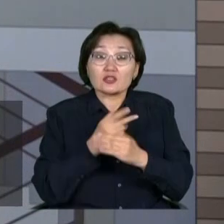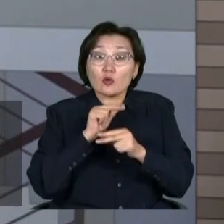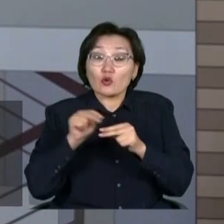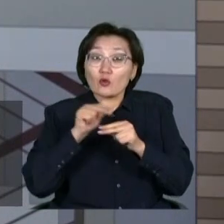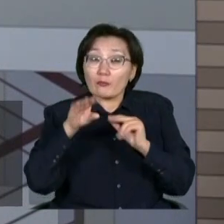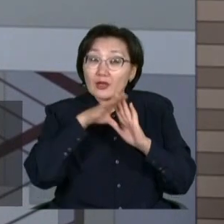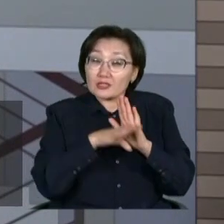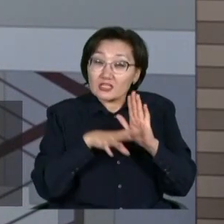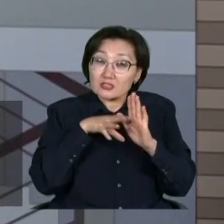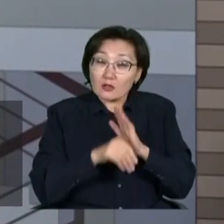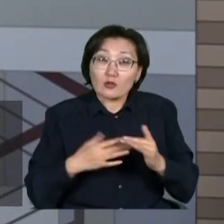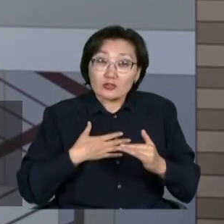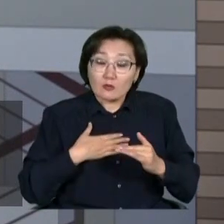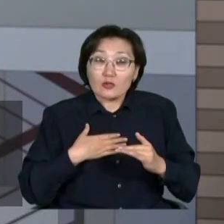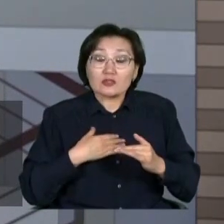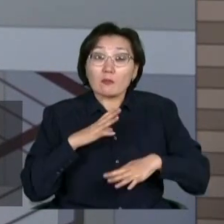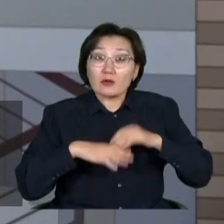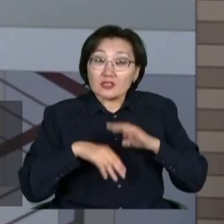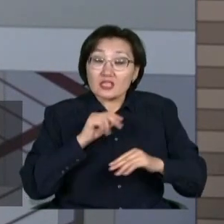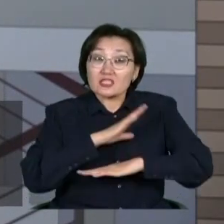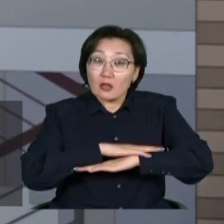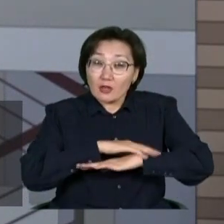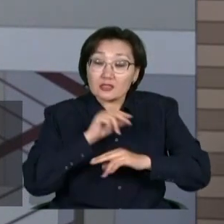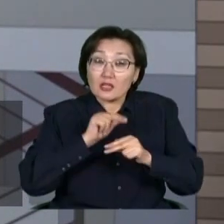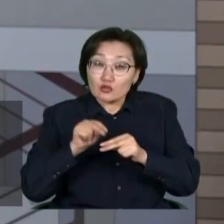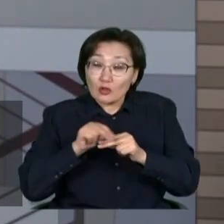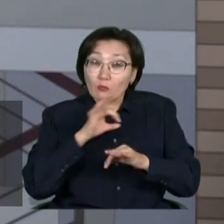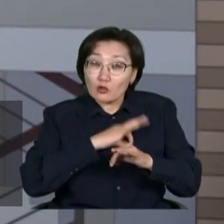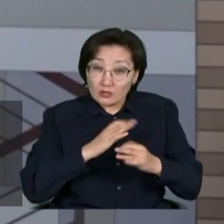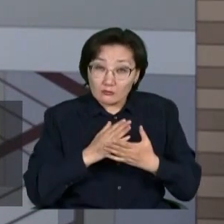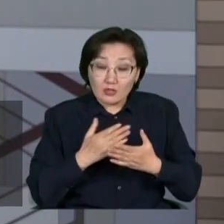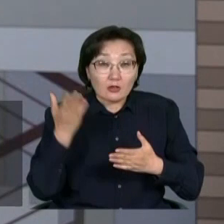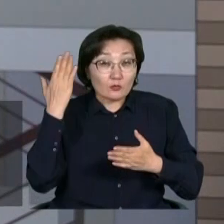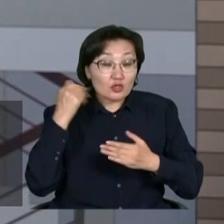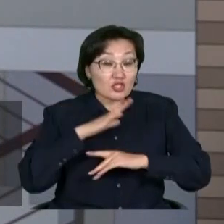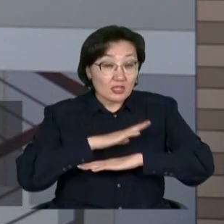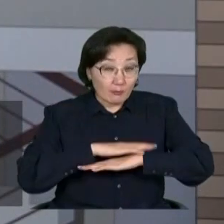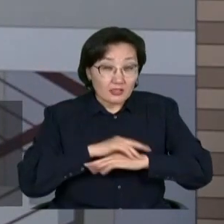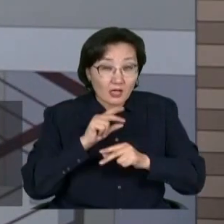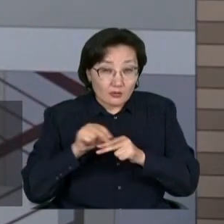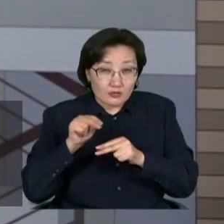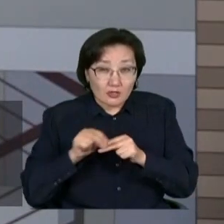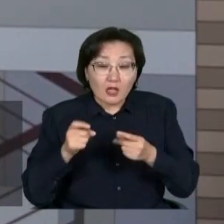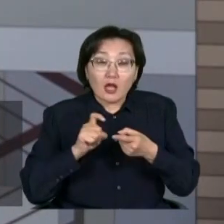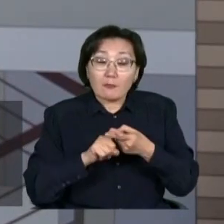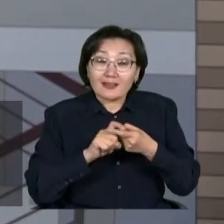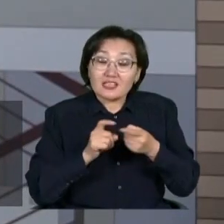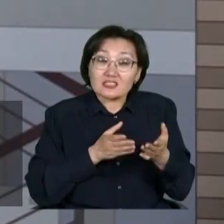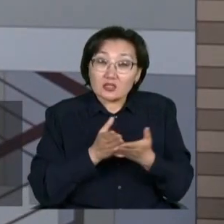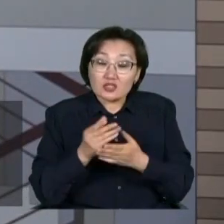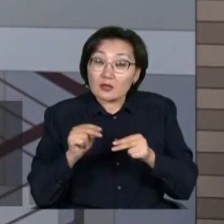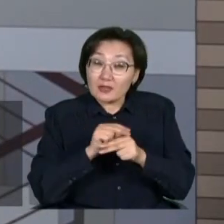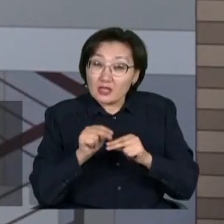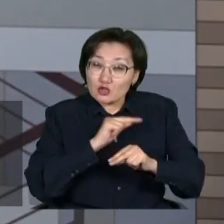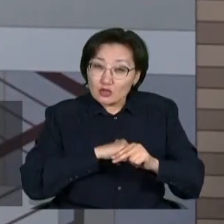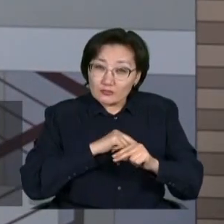енгізіп, өзіміздің өндірістік сабақта қолданып келеміз. Бұрында мысалы үшін өзіміздің сабақтарымызда байланыс саласындағы монтаждау